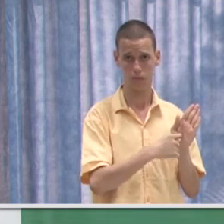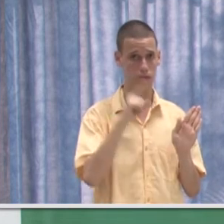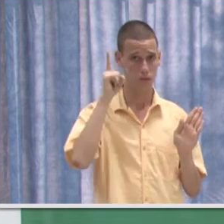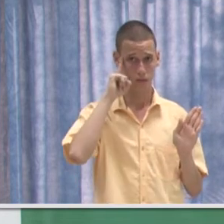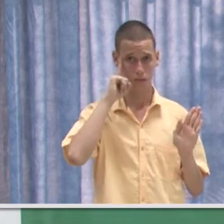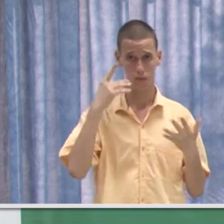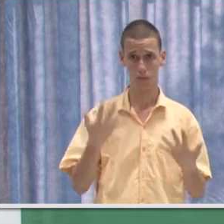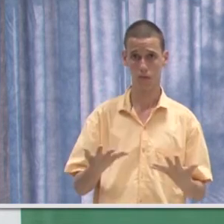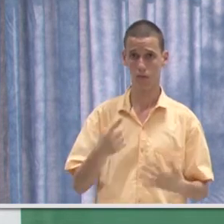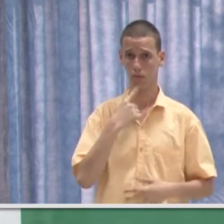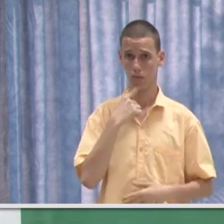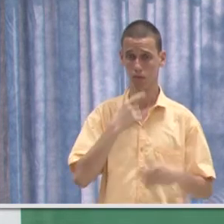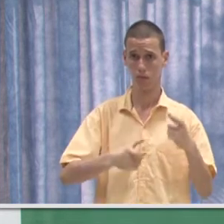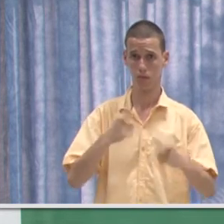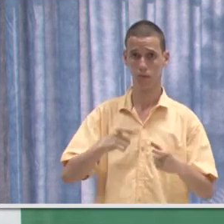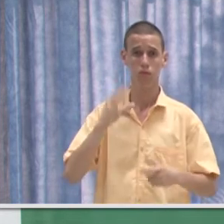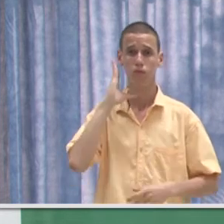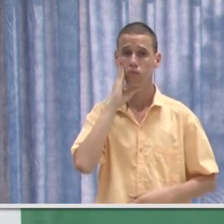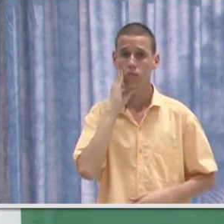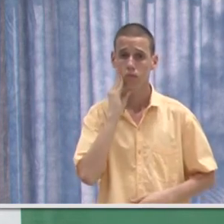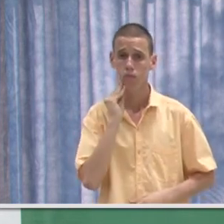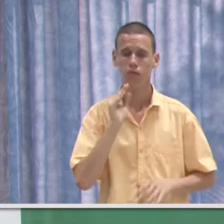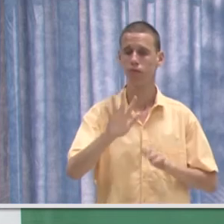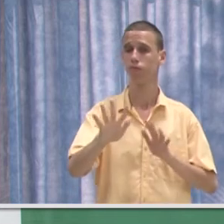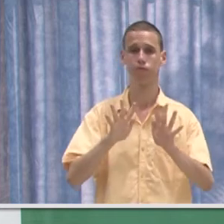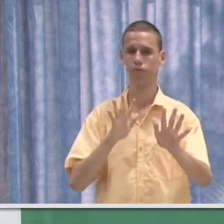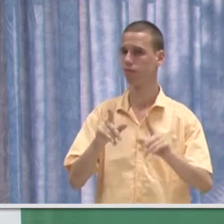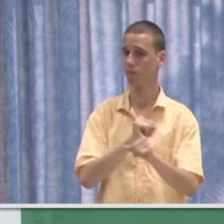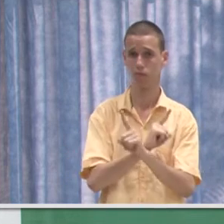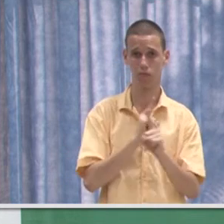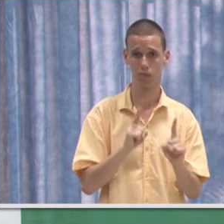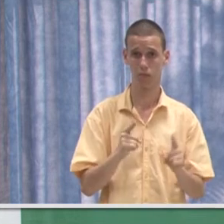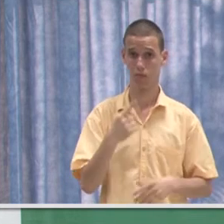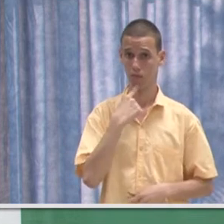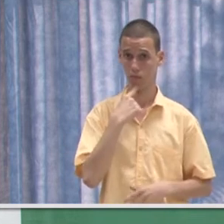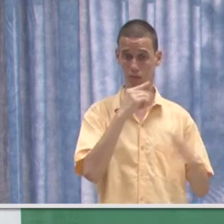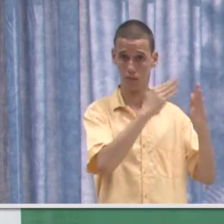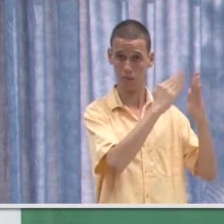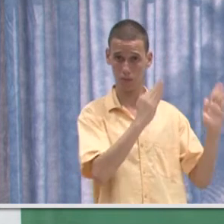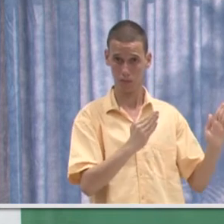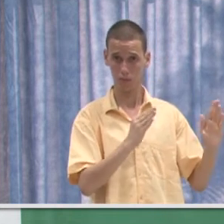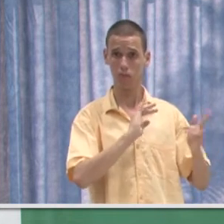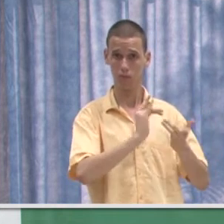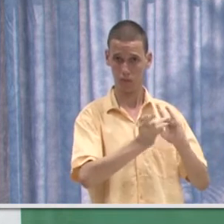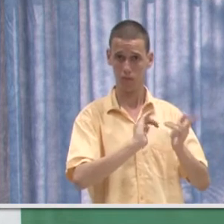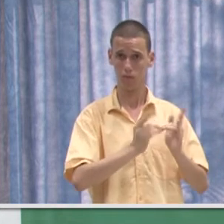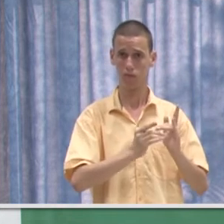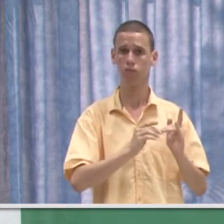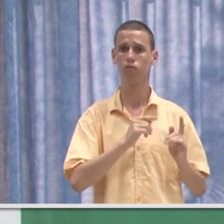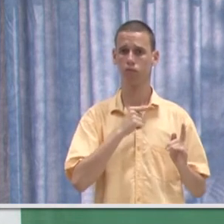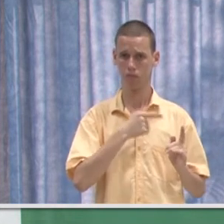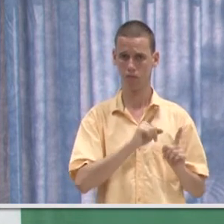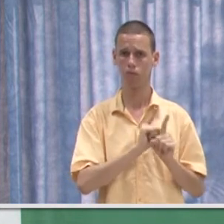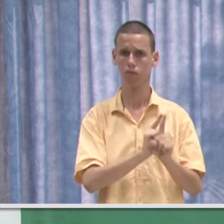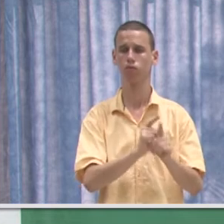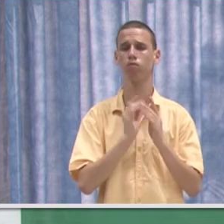pour aller devant la foule, pour aller devant l'église. So, si c'est dans ce service online tous les week-ends, c'est bon pour les autres. Soit ça qui est TLCCL